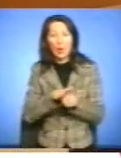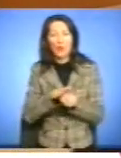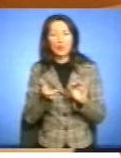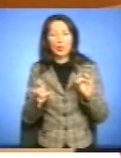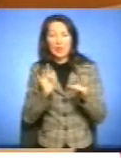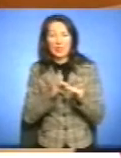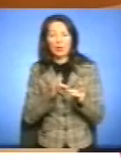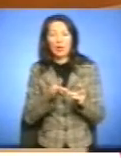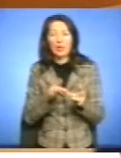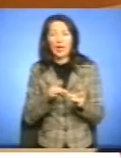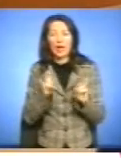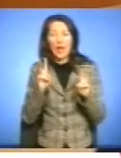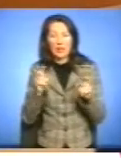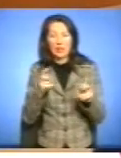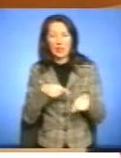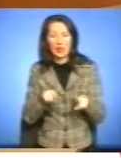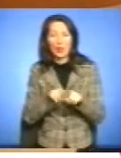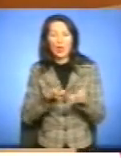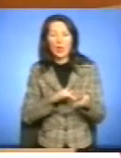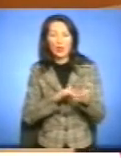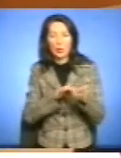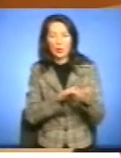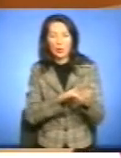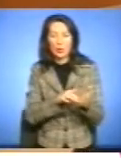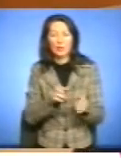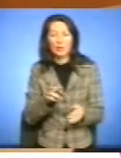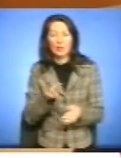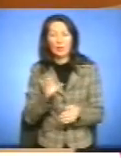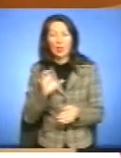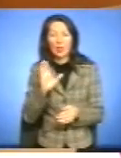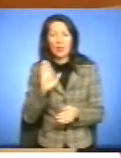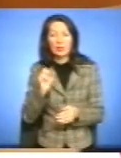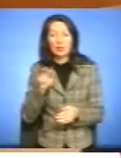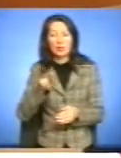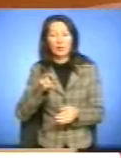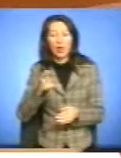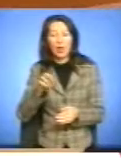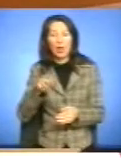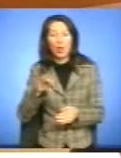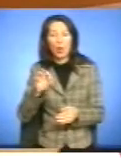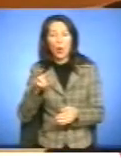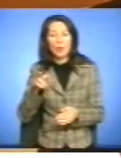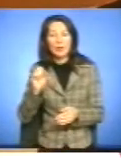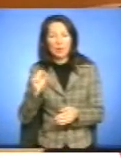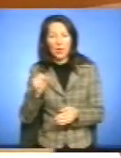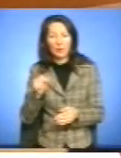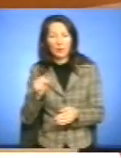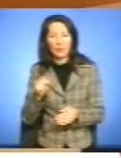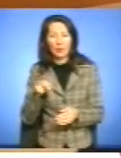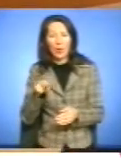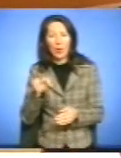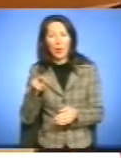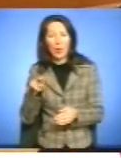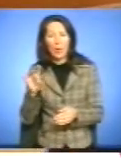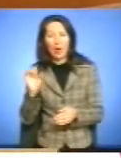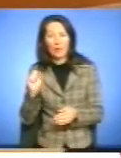такої екскурсії «Святослав поправа. Ще я би про одну роботу все-таки